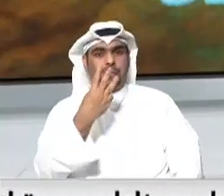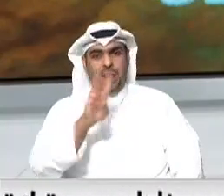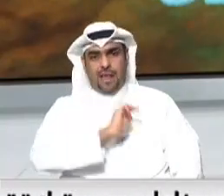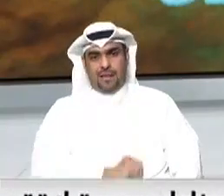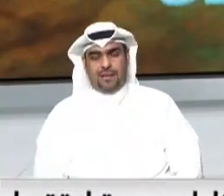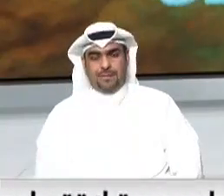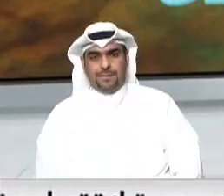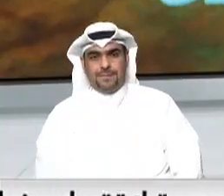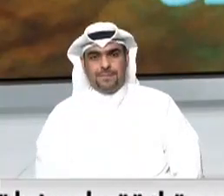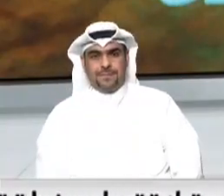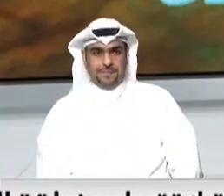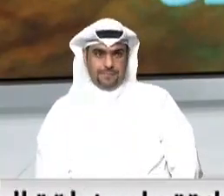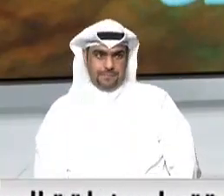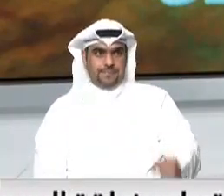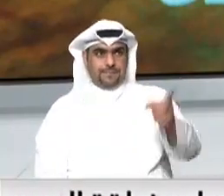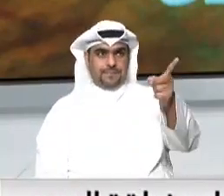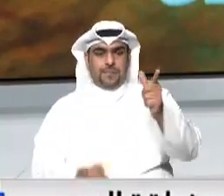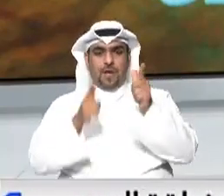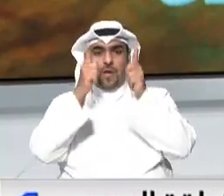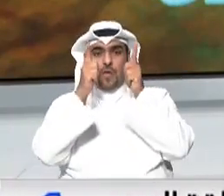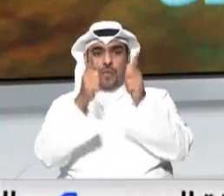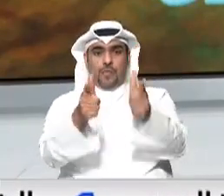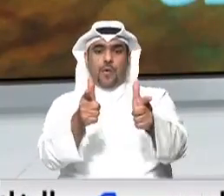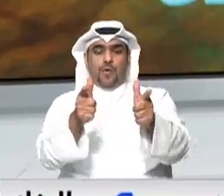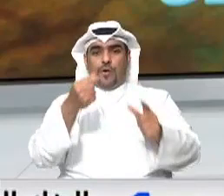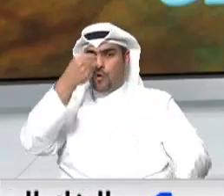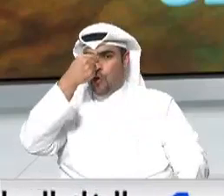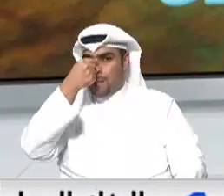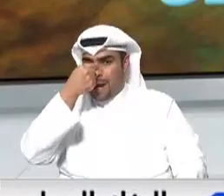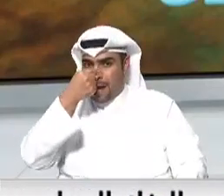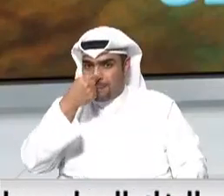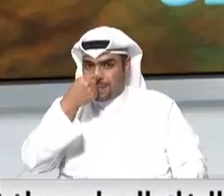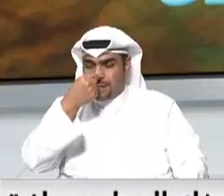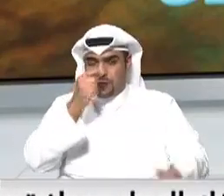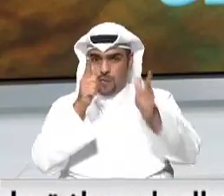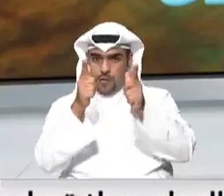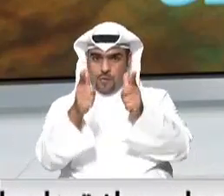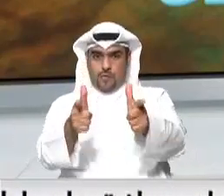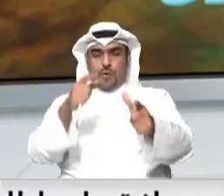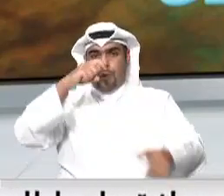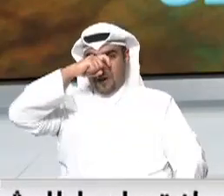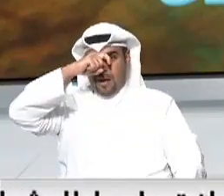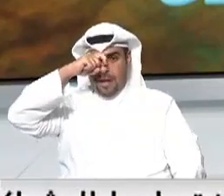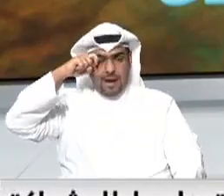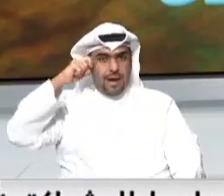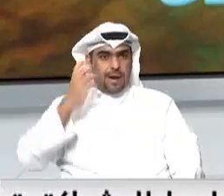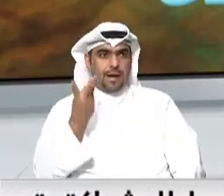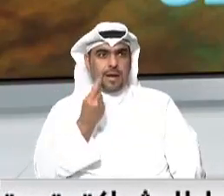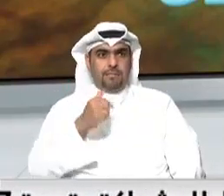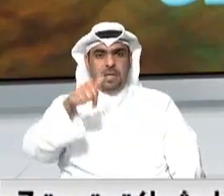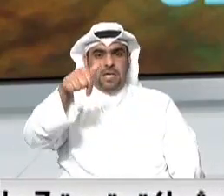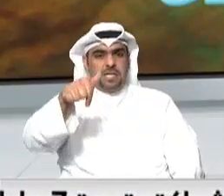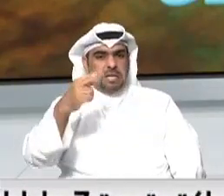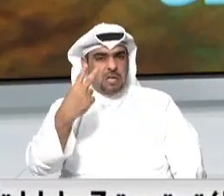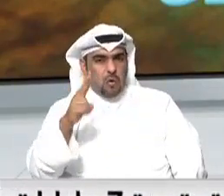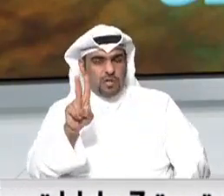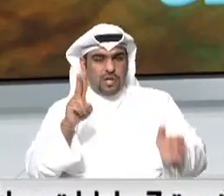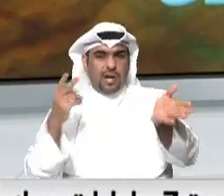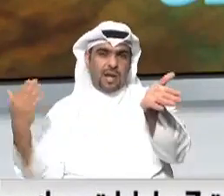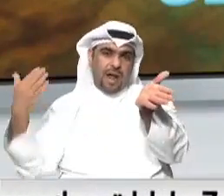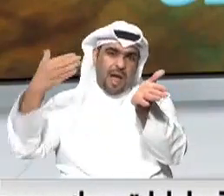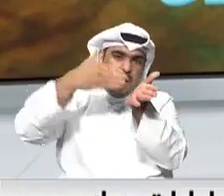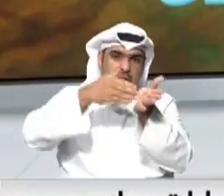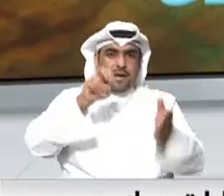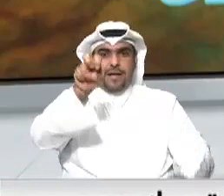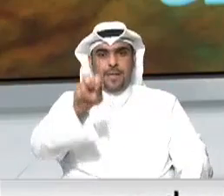بعد منتصف نهار يوم الغد ودرجات الحراره العظمى متوقع ان تتفاوت ما بين 26 الى 28 درجه مئويه